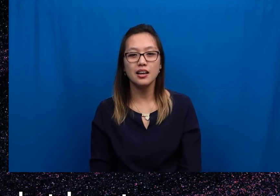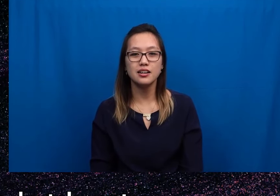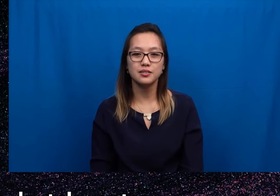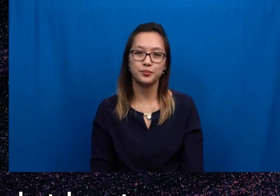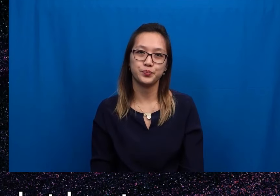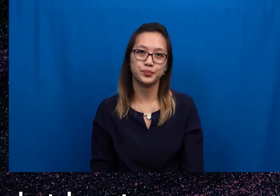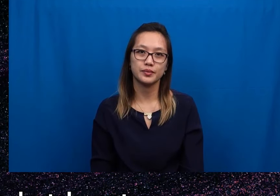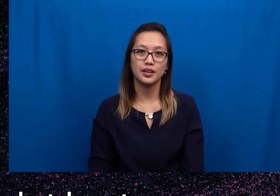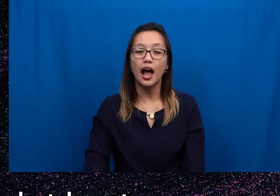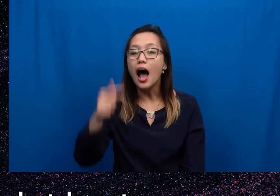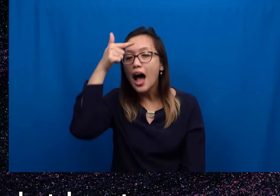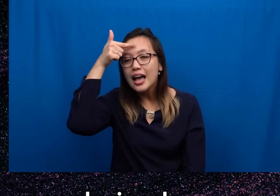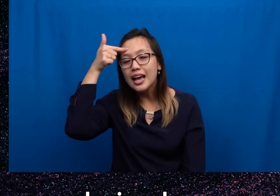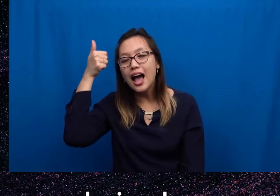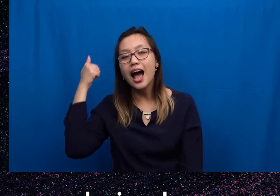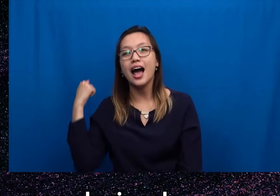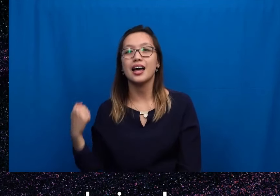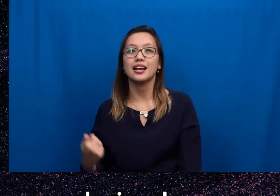gentar,